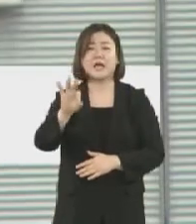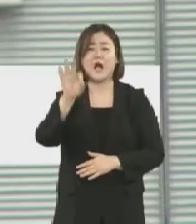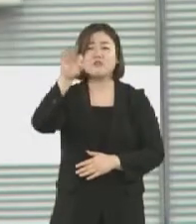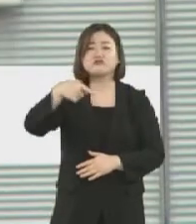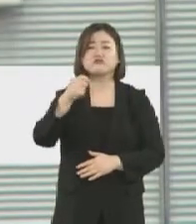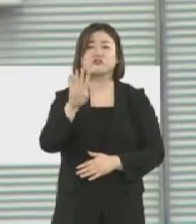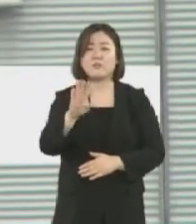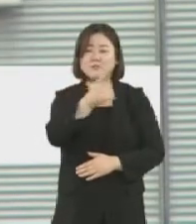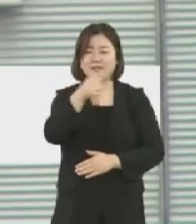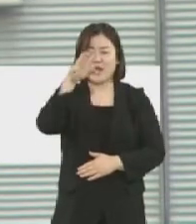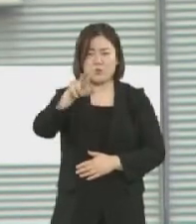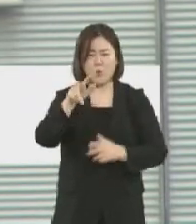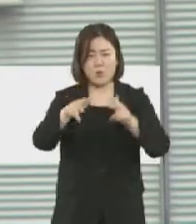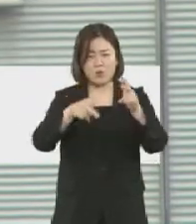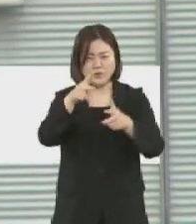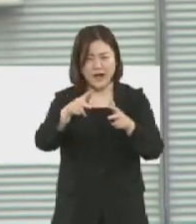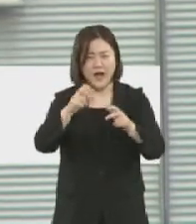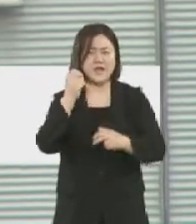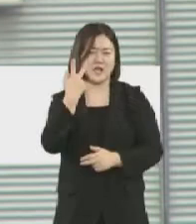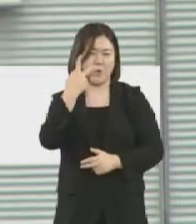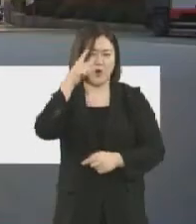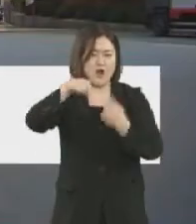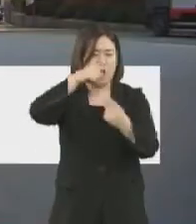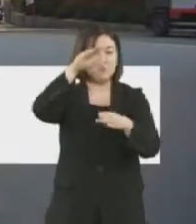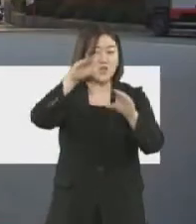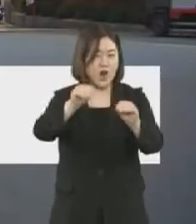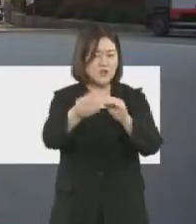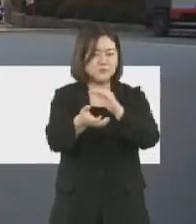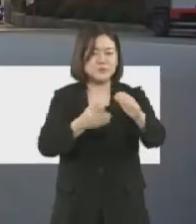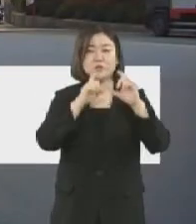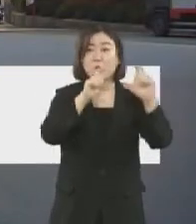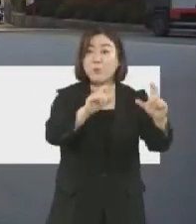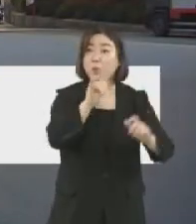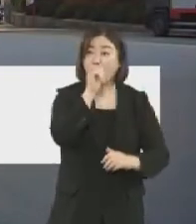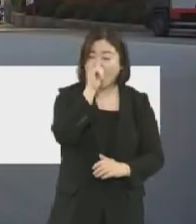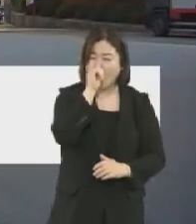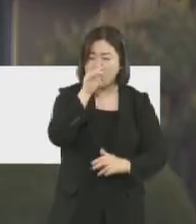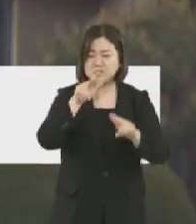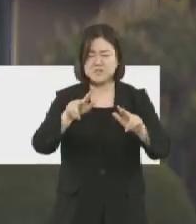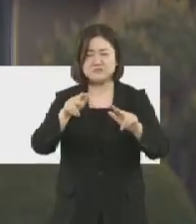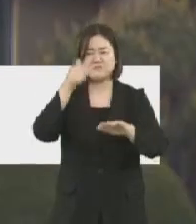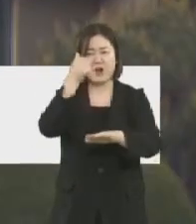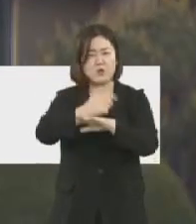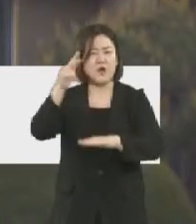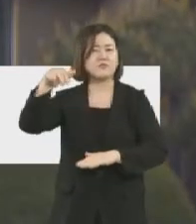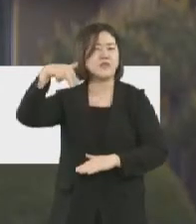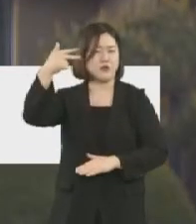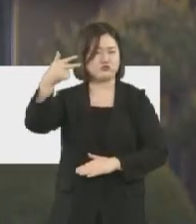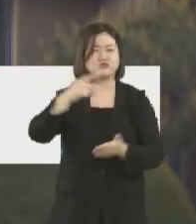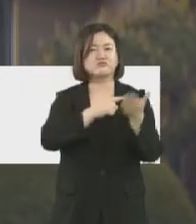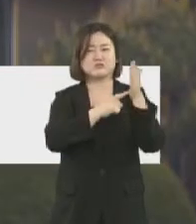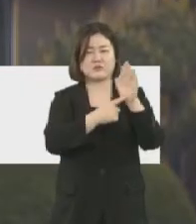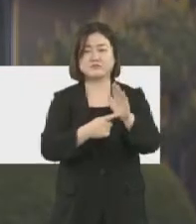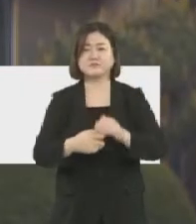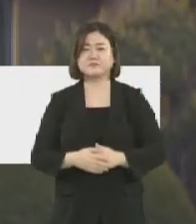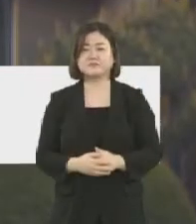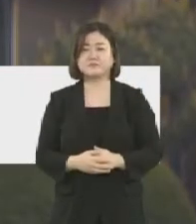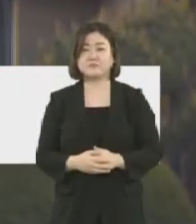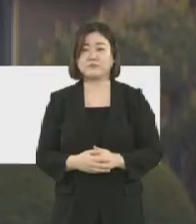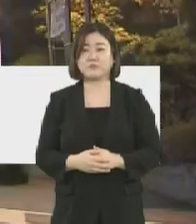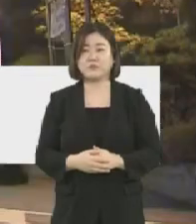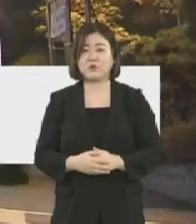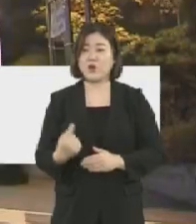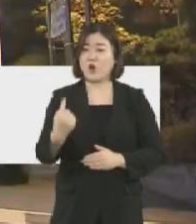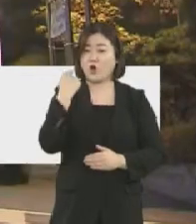3종 공장 영업정지 2개월 사전 통보가 내려진 가운데 처분 결과가 다음주 쯤 나올 전망입니다